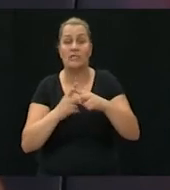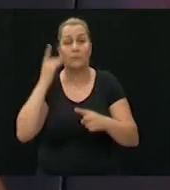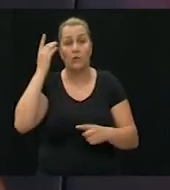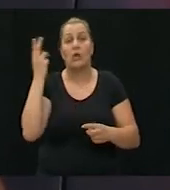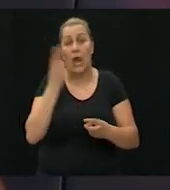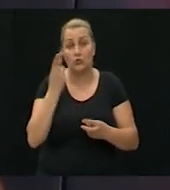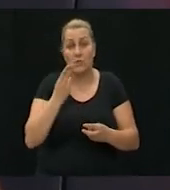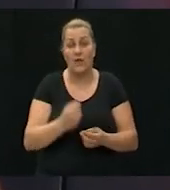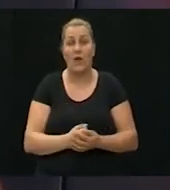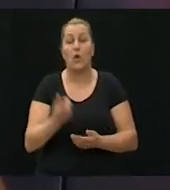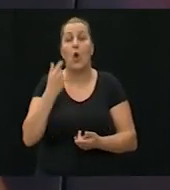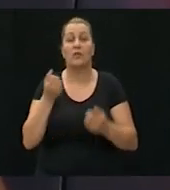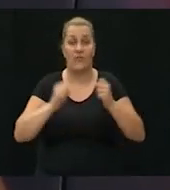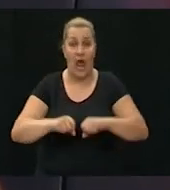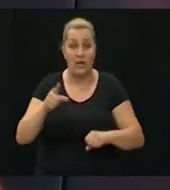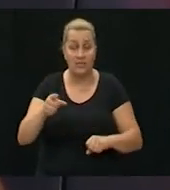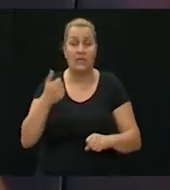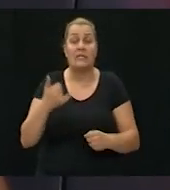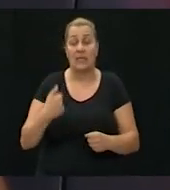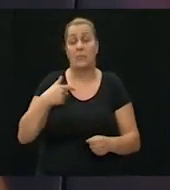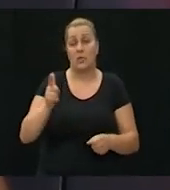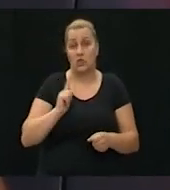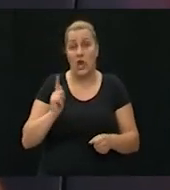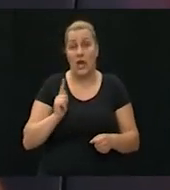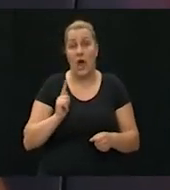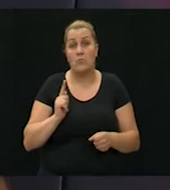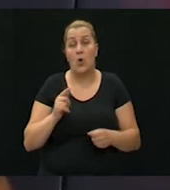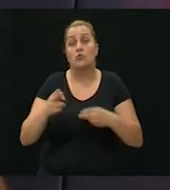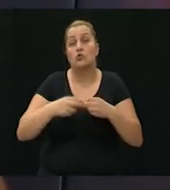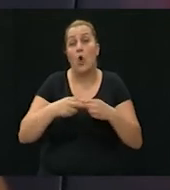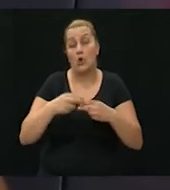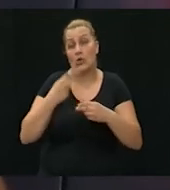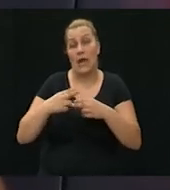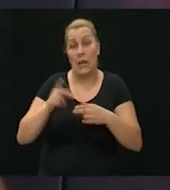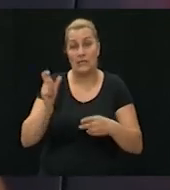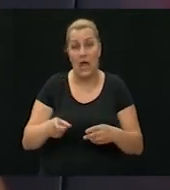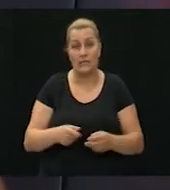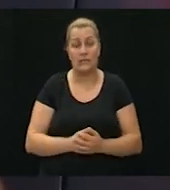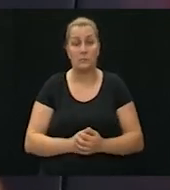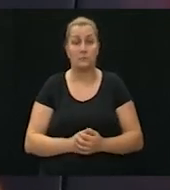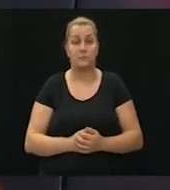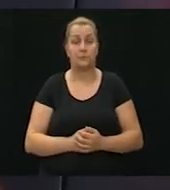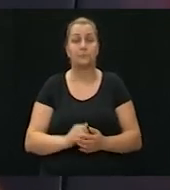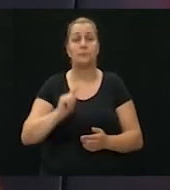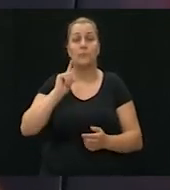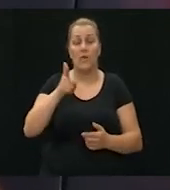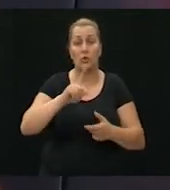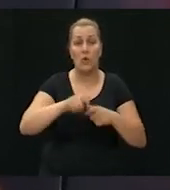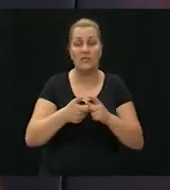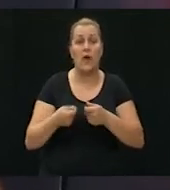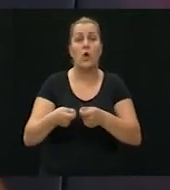pozitivno razumijevanje od vlasti dole. Evo sad čekamo da nadamo se skoroj realizaciji. Druga stvar